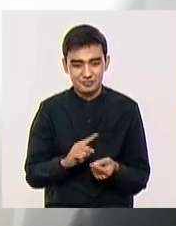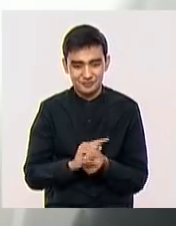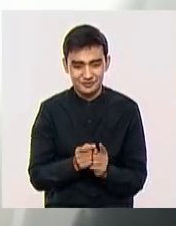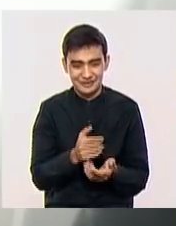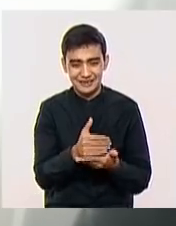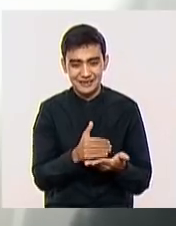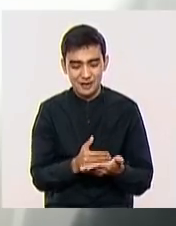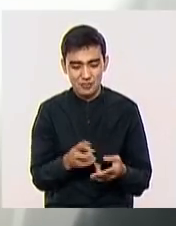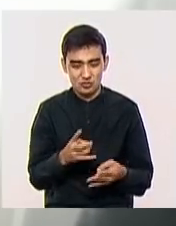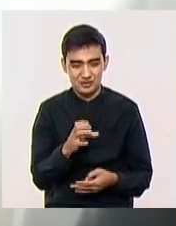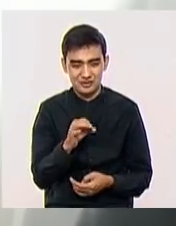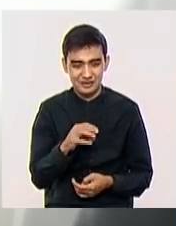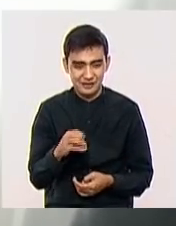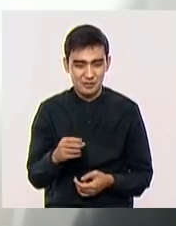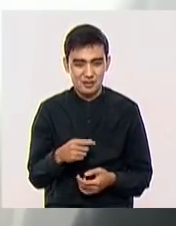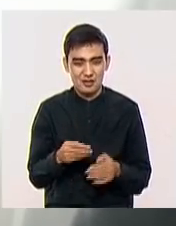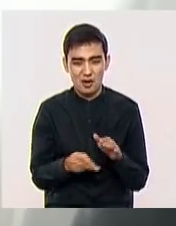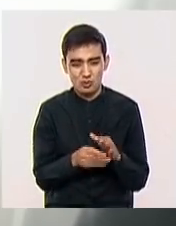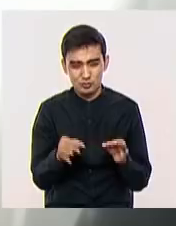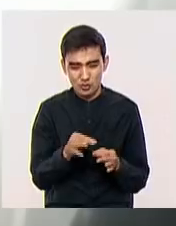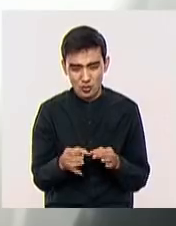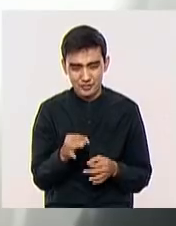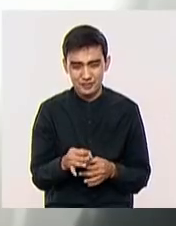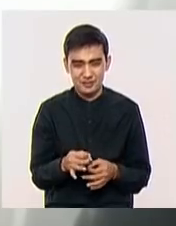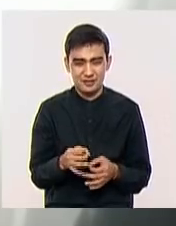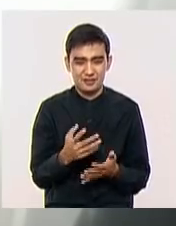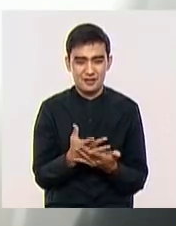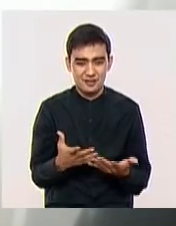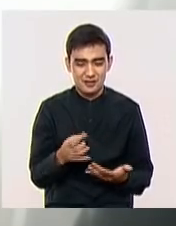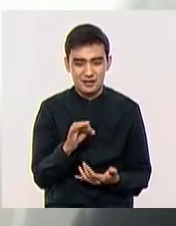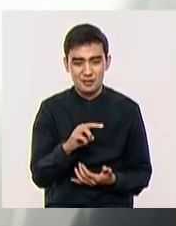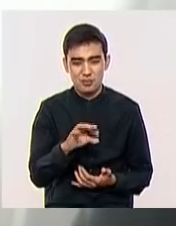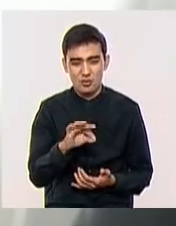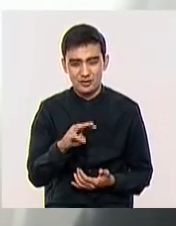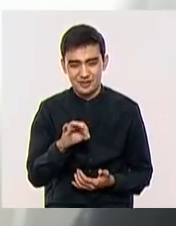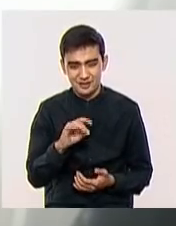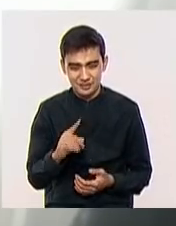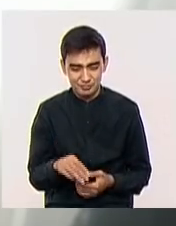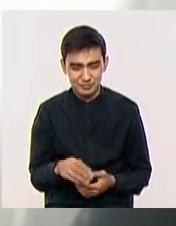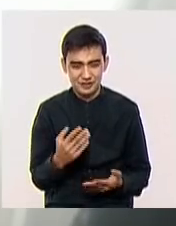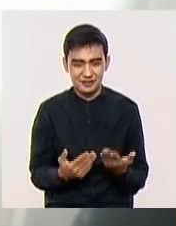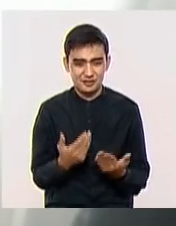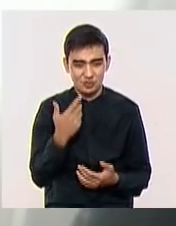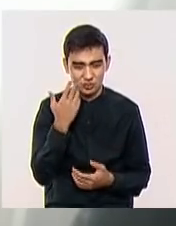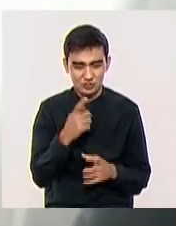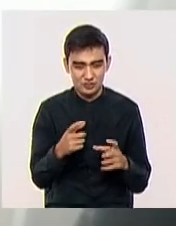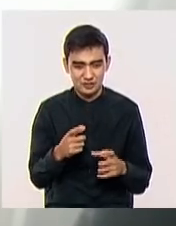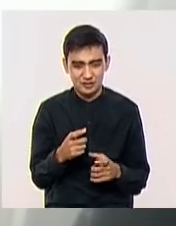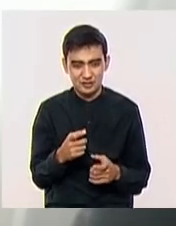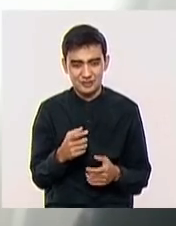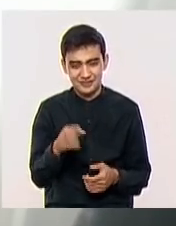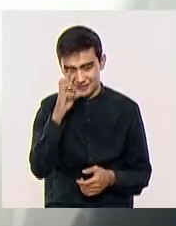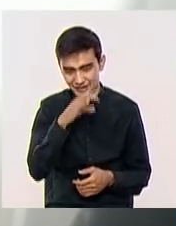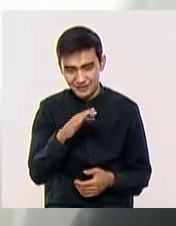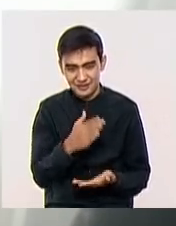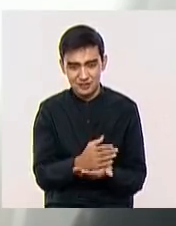систему. Систему тотальной коррупции, систему кумовства, то есть непотизма, да? когда в стране, если